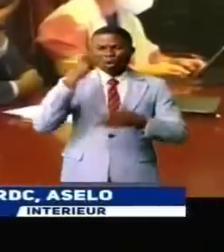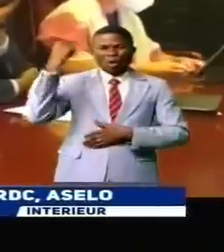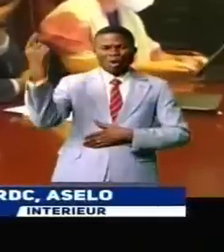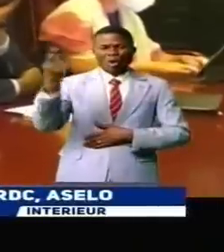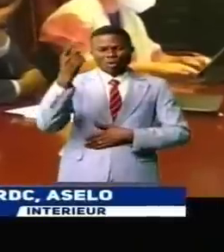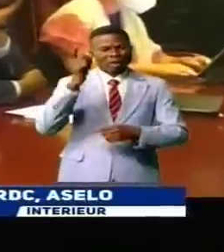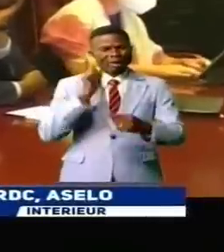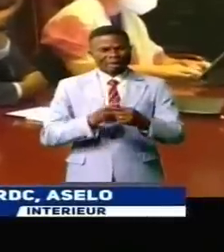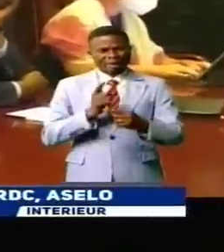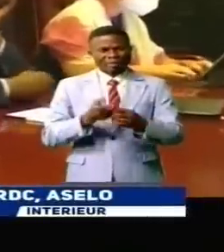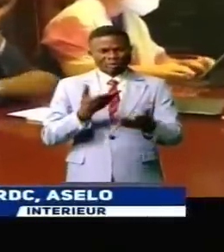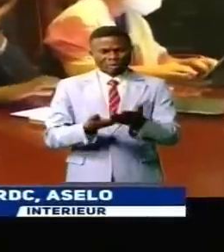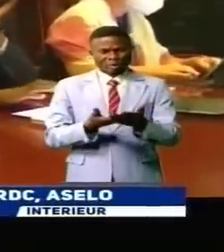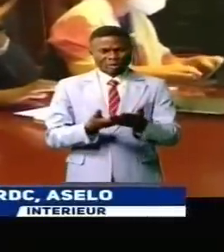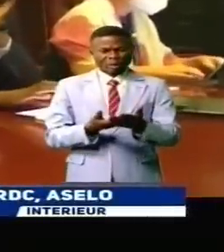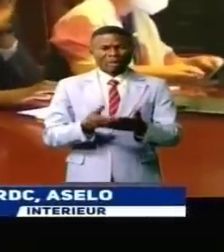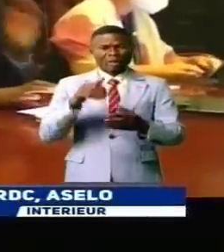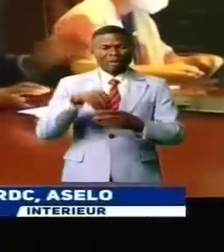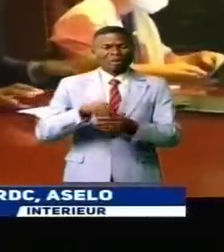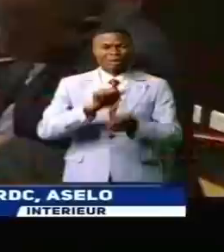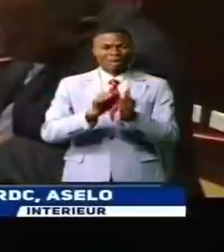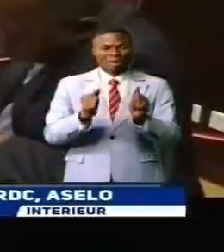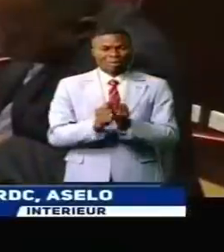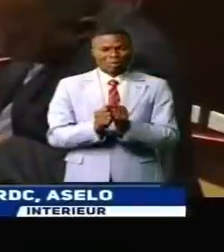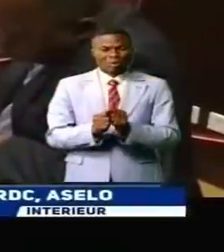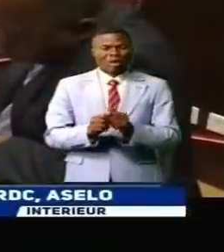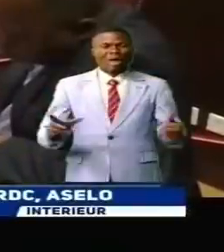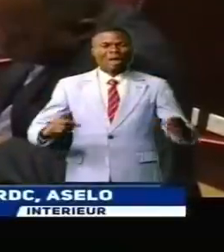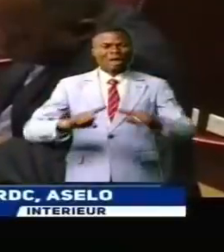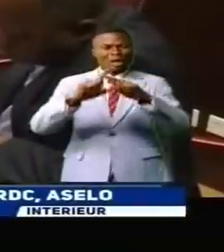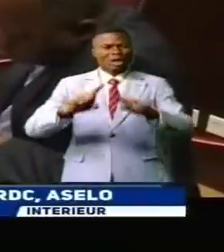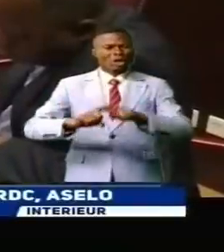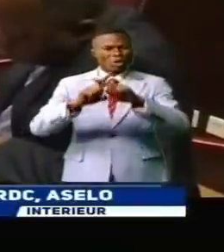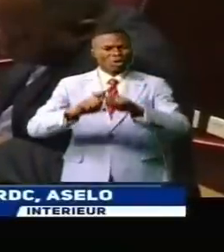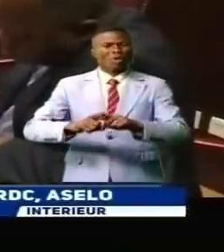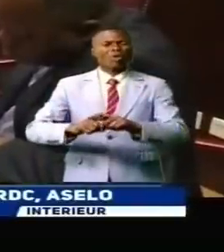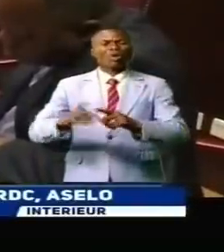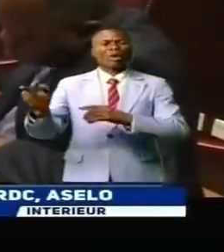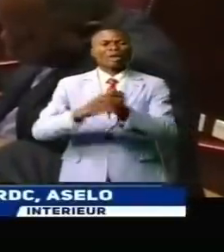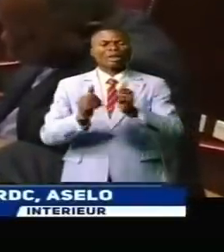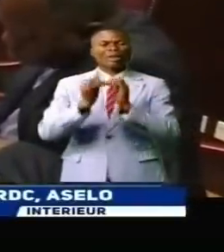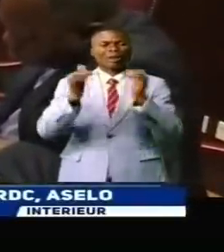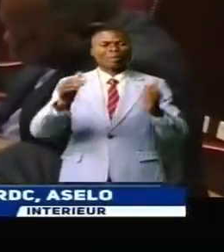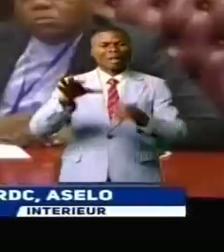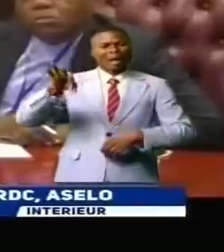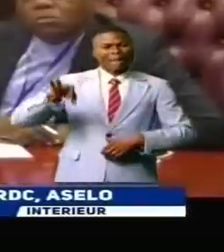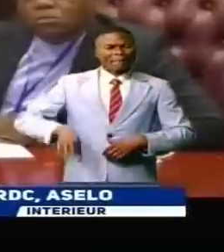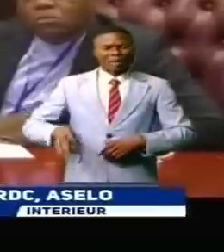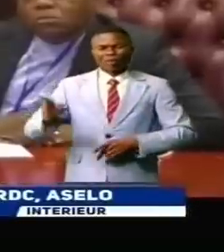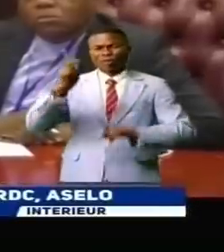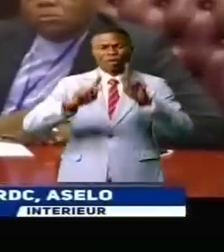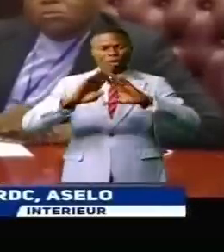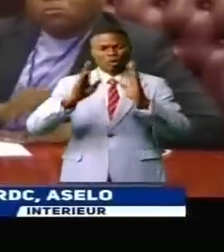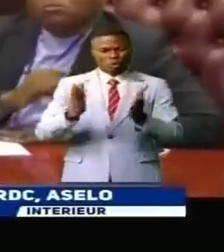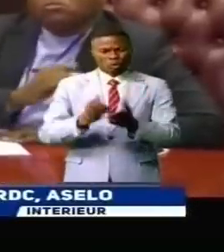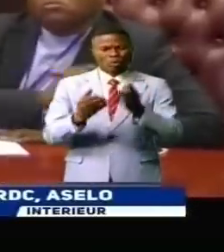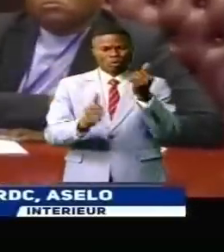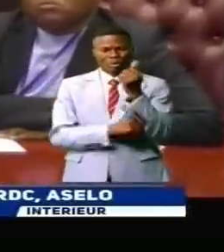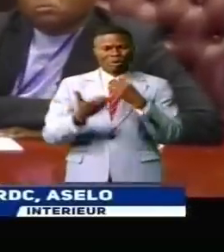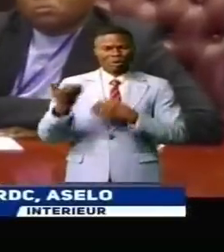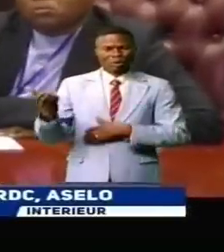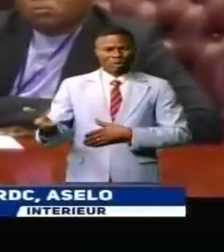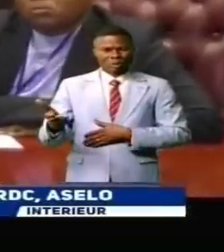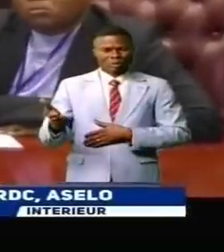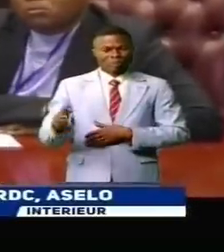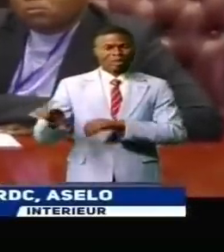et difficiles, compte tenu de la multiplicité de conflits qui affectent la paix et le bien-être de plusieurs zones de ce vaste territoire,